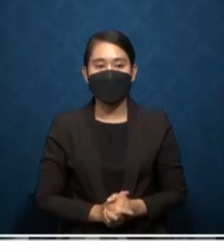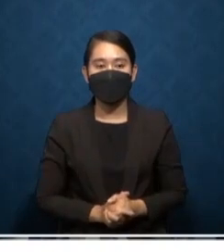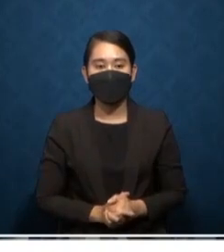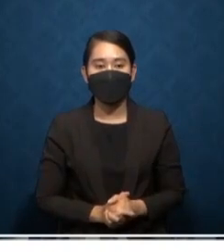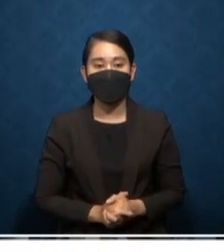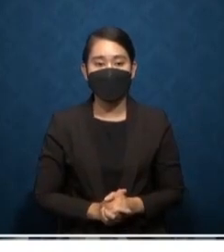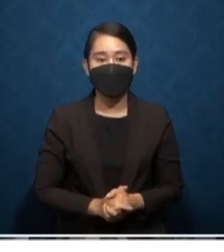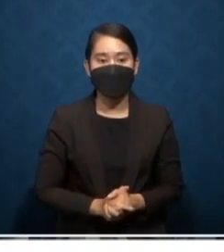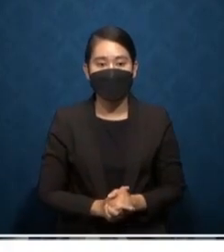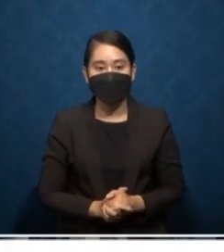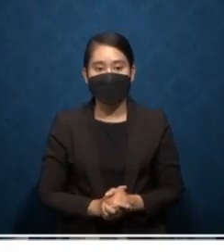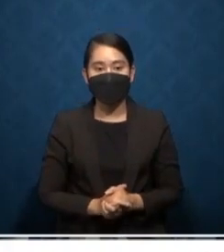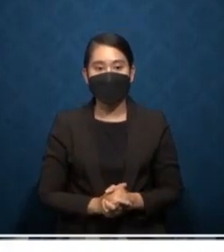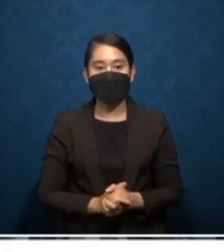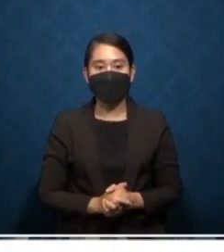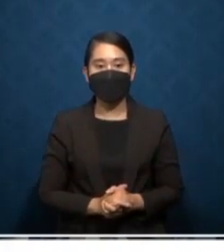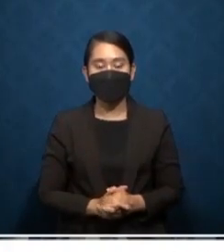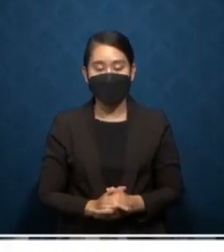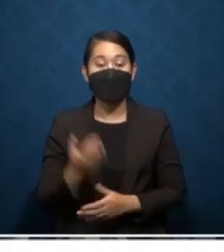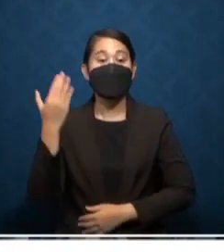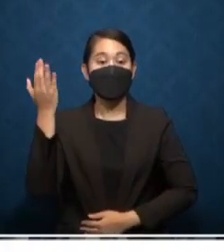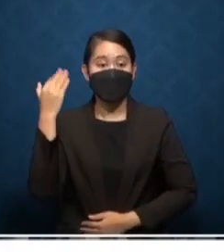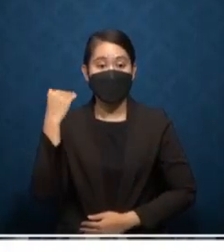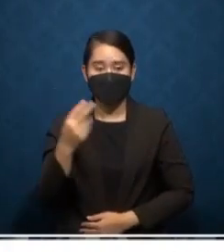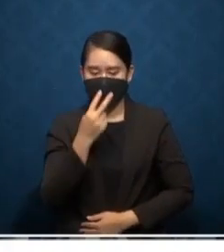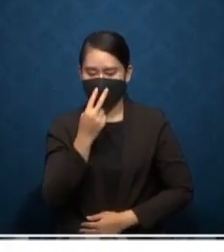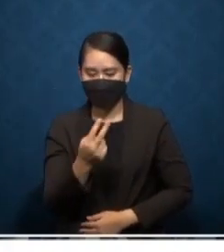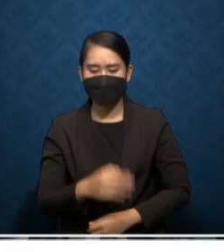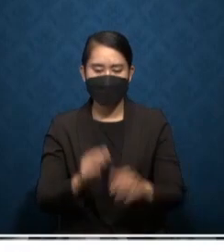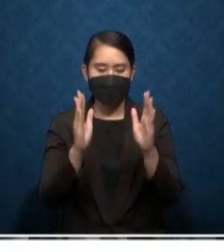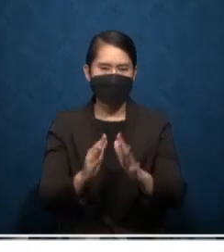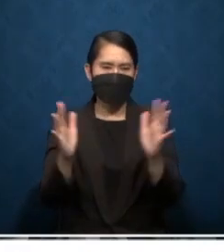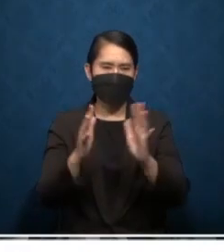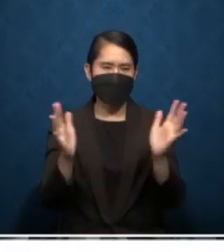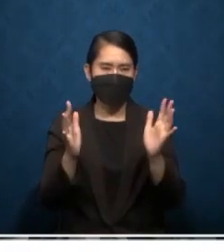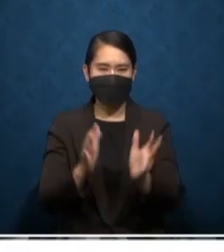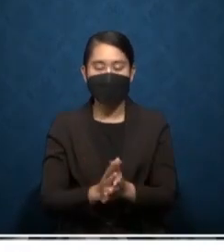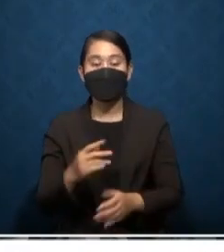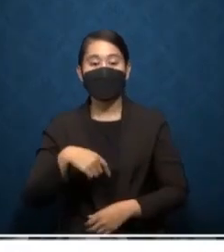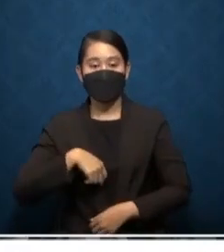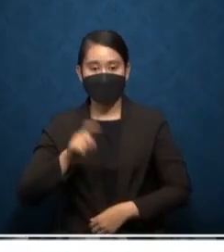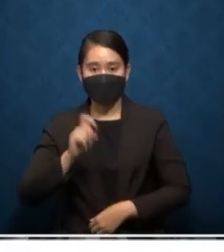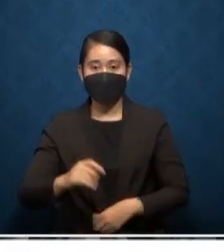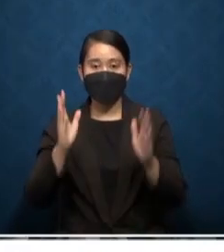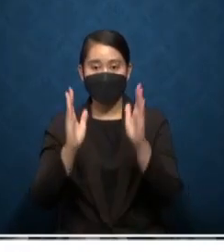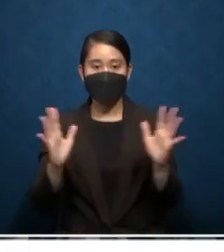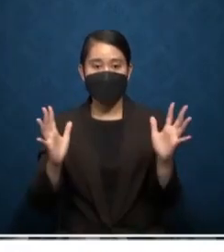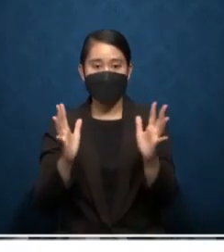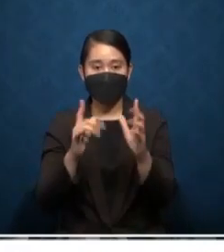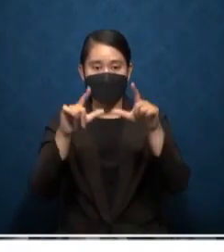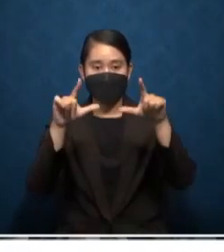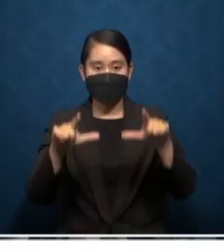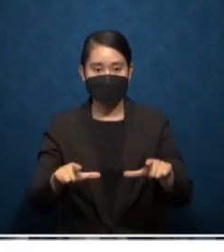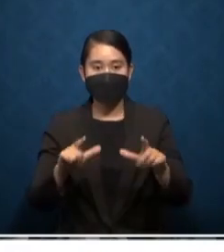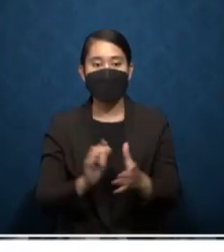ในขนานั้นเรามองดูแล้ว่าร้นจิๆเราตองรให้ได้ร้นถงขนาด